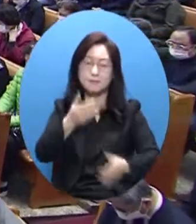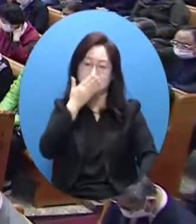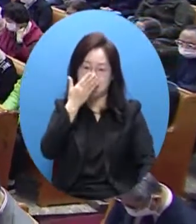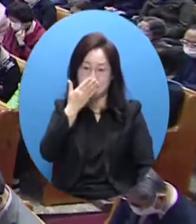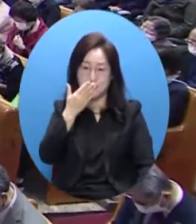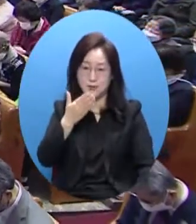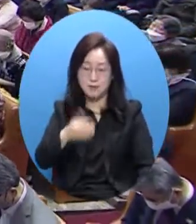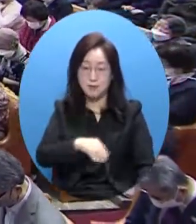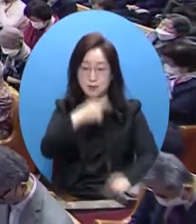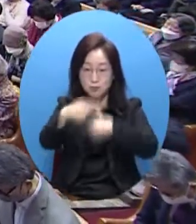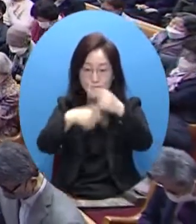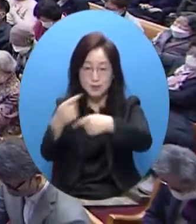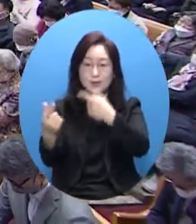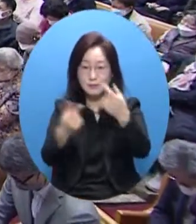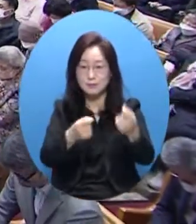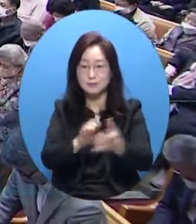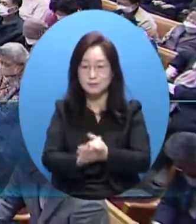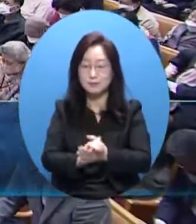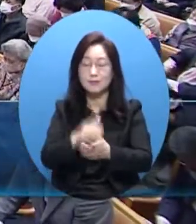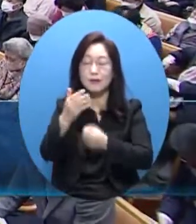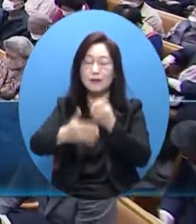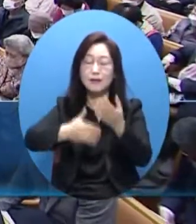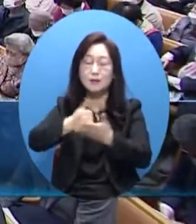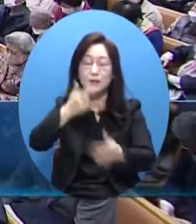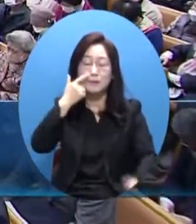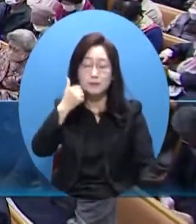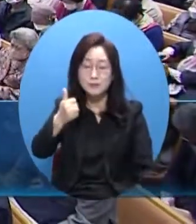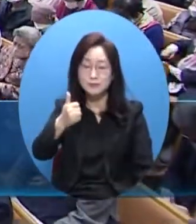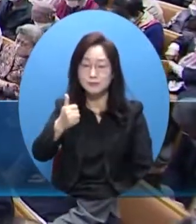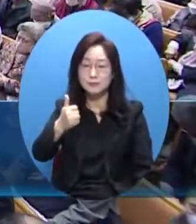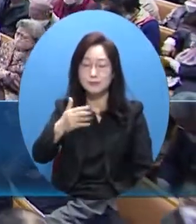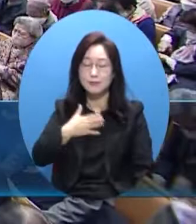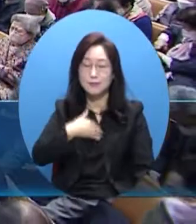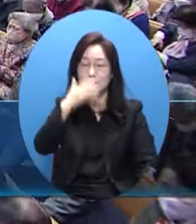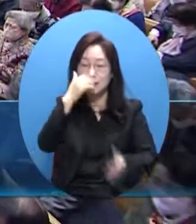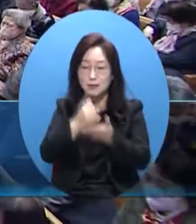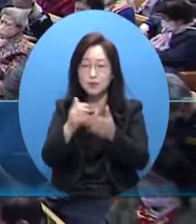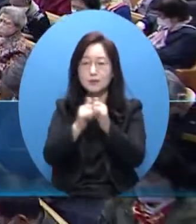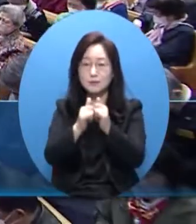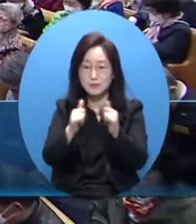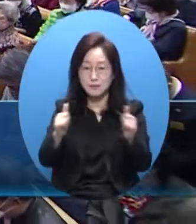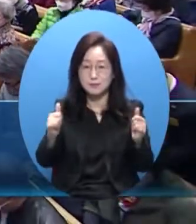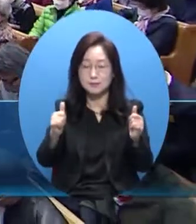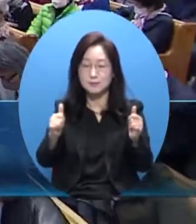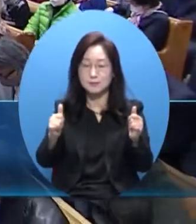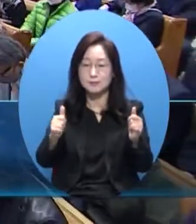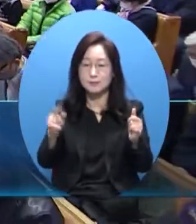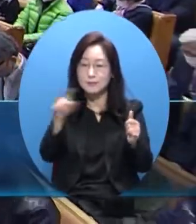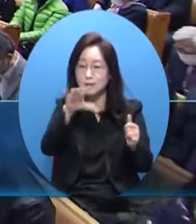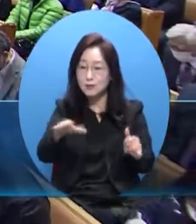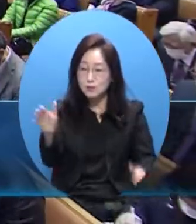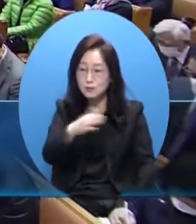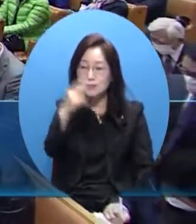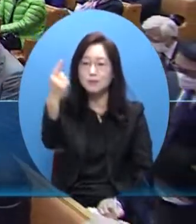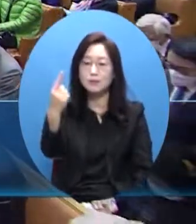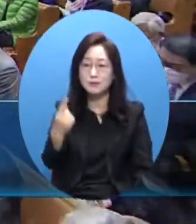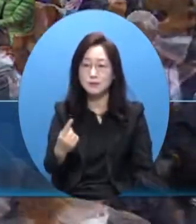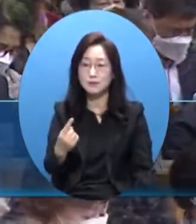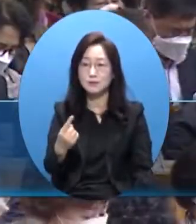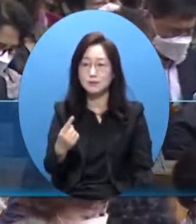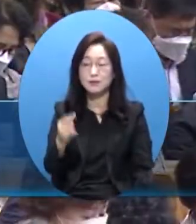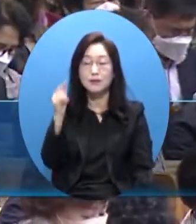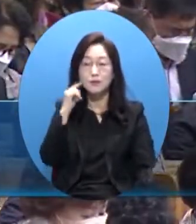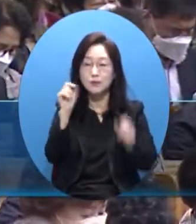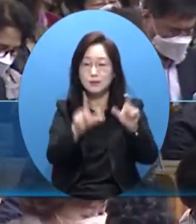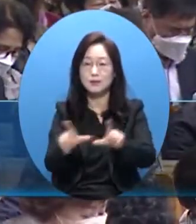분들이 이 결신 기도를 따라해 주시기 바랍니다. 하나님 아버지, 저는 죄인입니다. 어디에서 와서